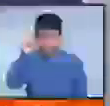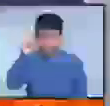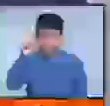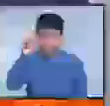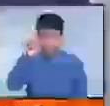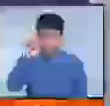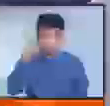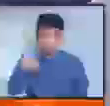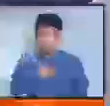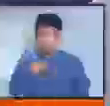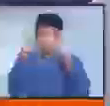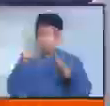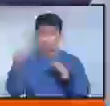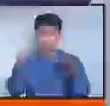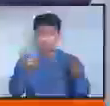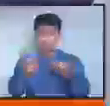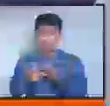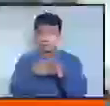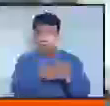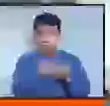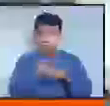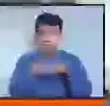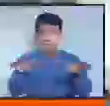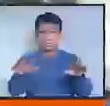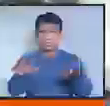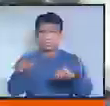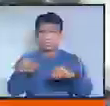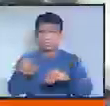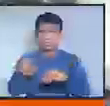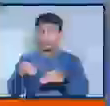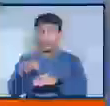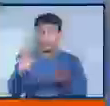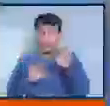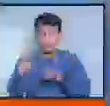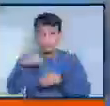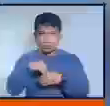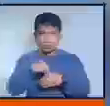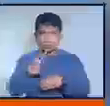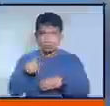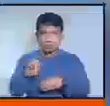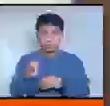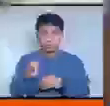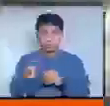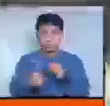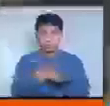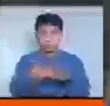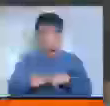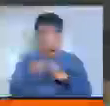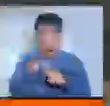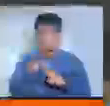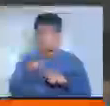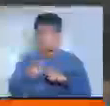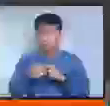chairman ng House Committee on Dangerous Drugs. Baka raw kumalat sa black market at haluan ng illegal na droga ang vape oras na iban.